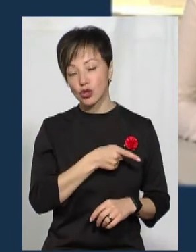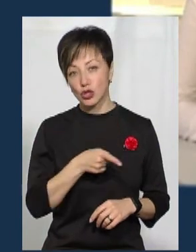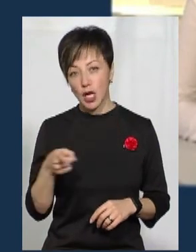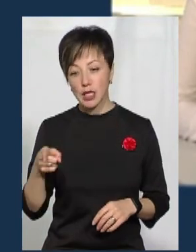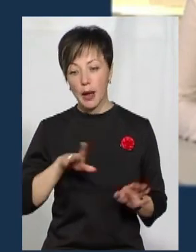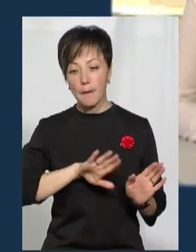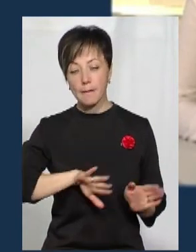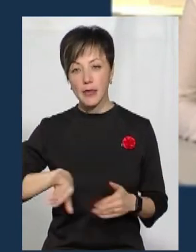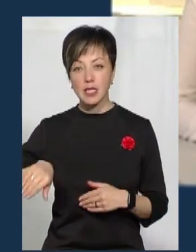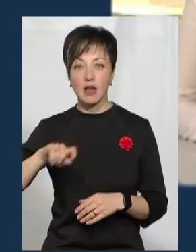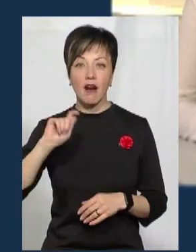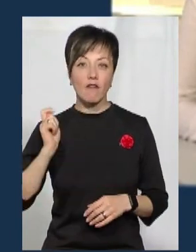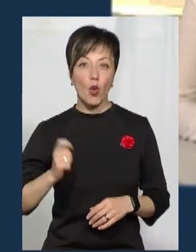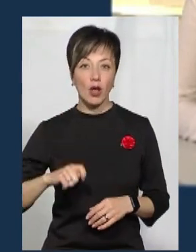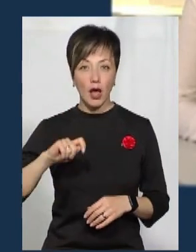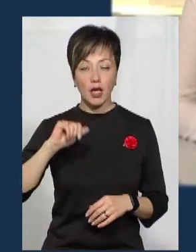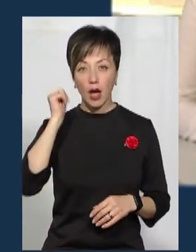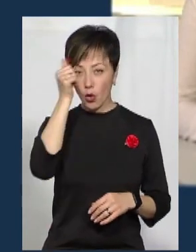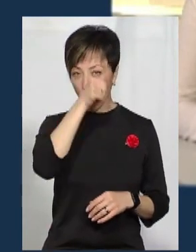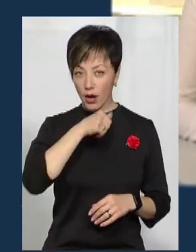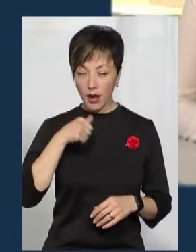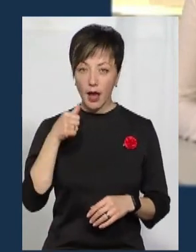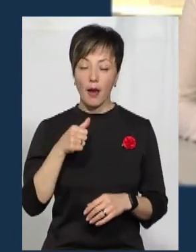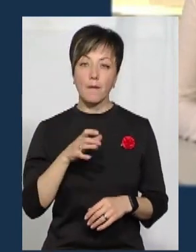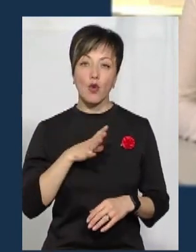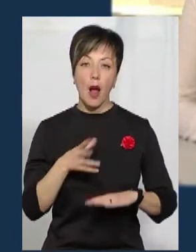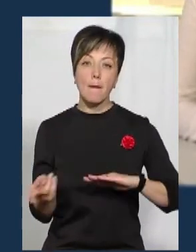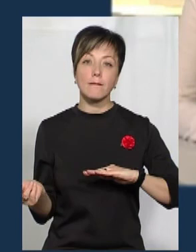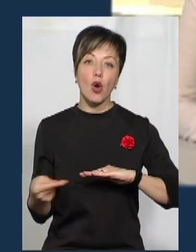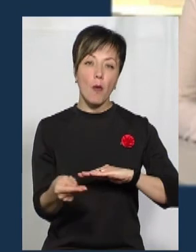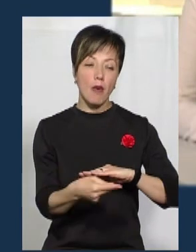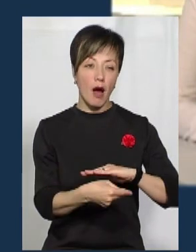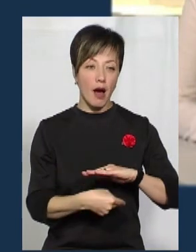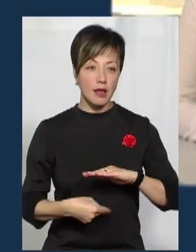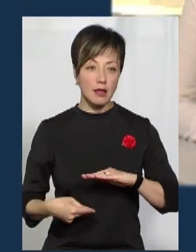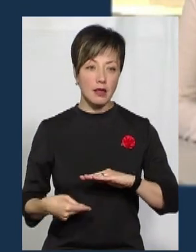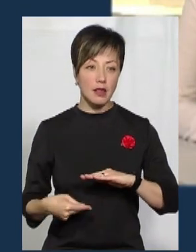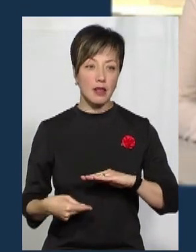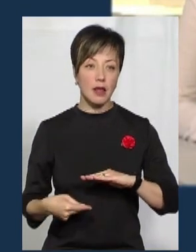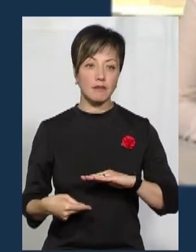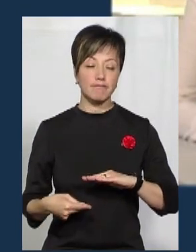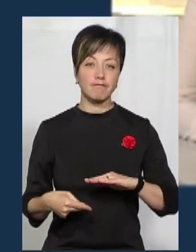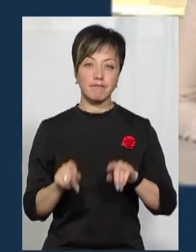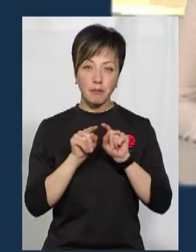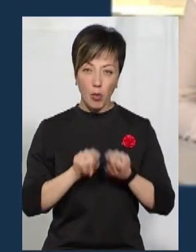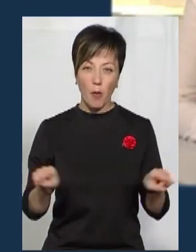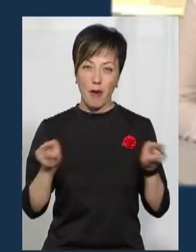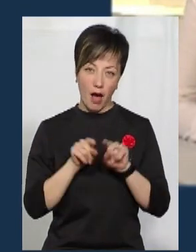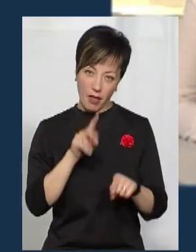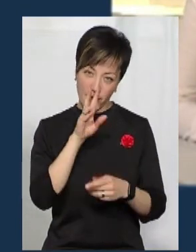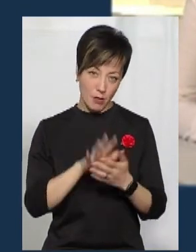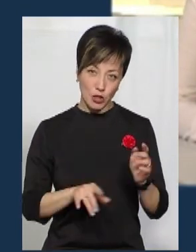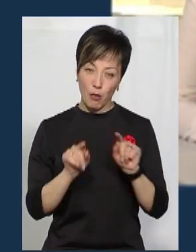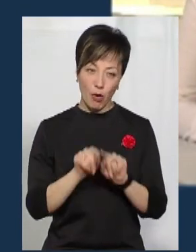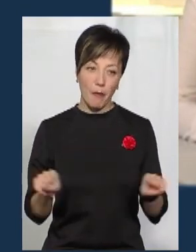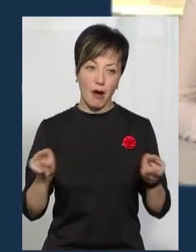в післявоєнні роки, діяла пропаганда. Зокрема, досить багато в нас